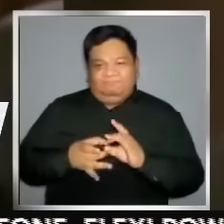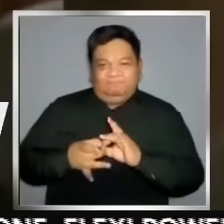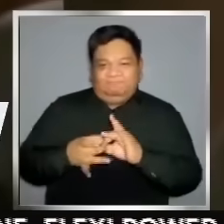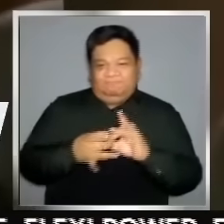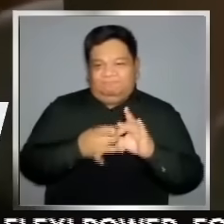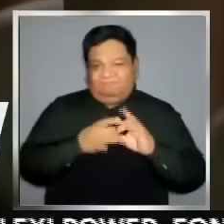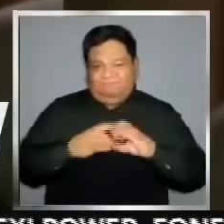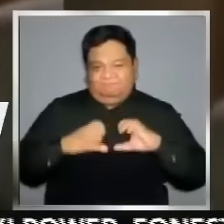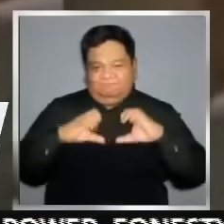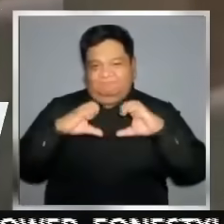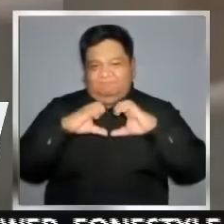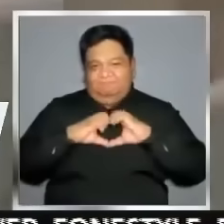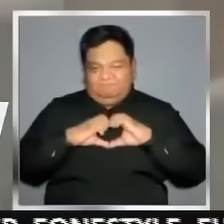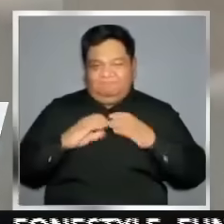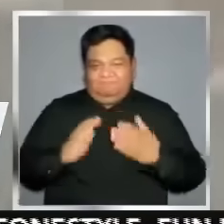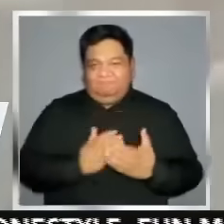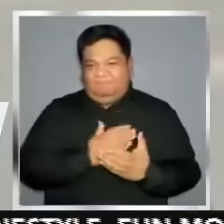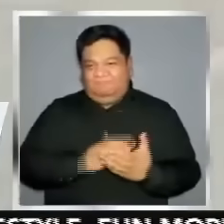kulay ng